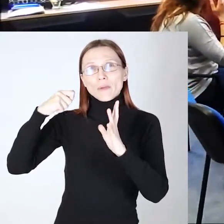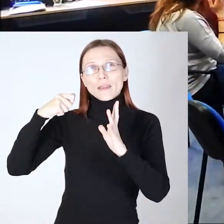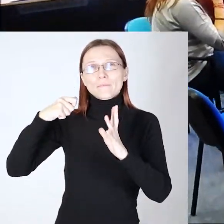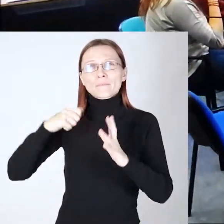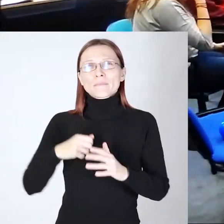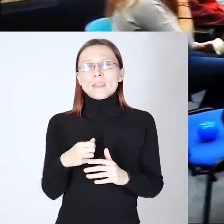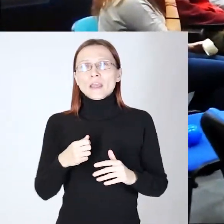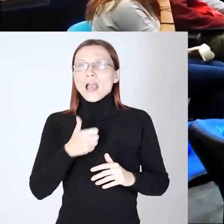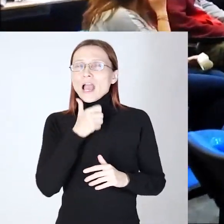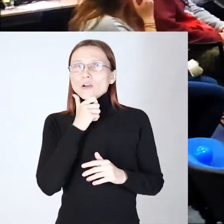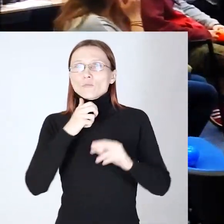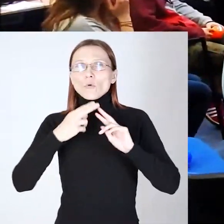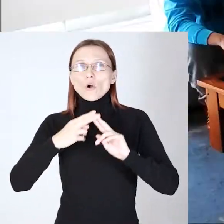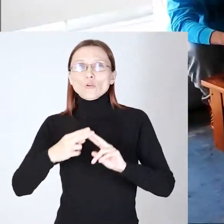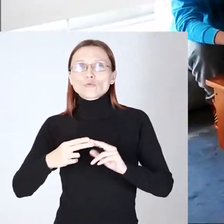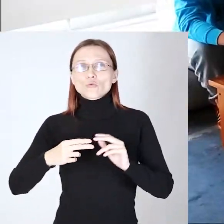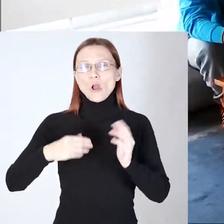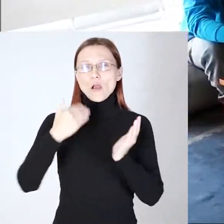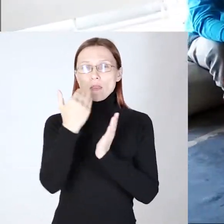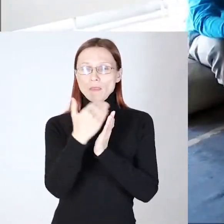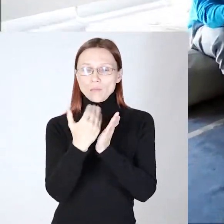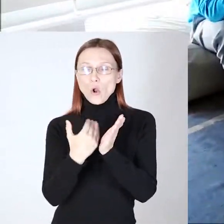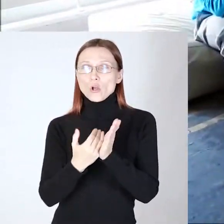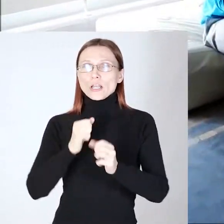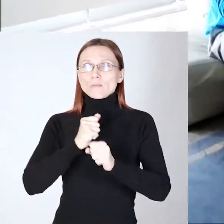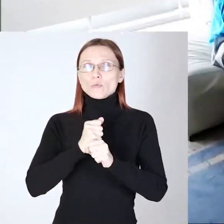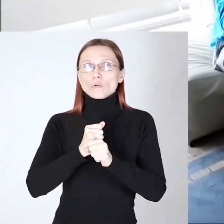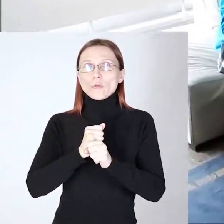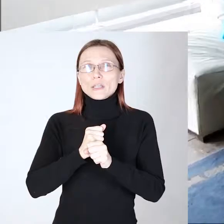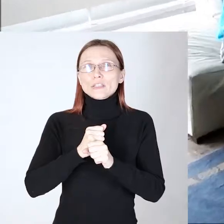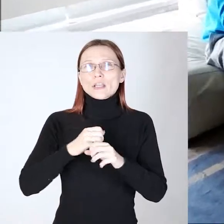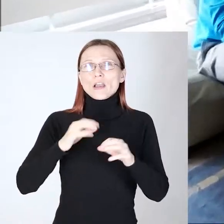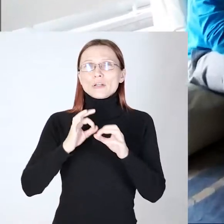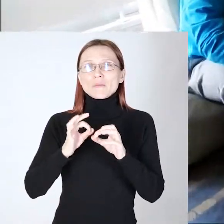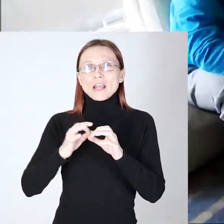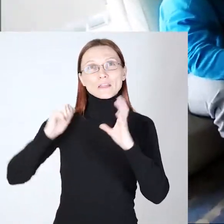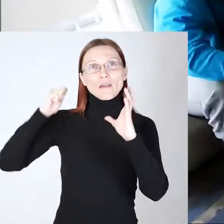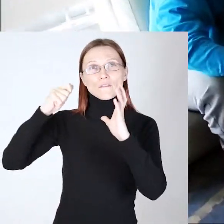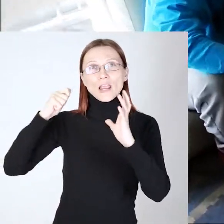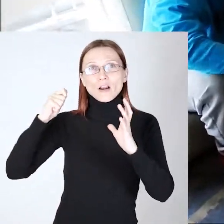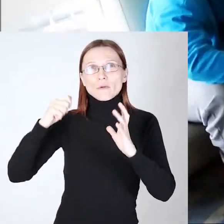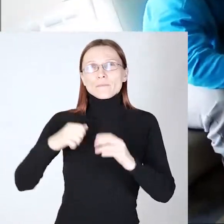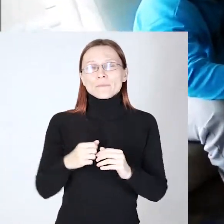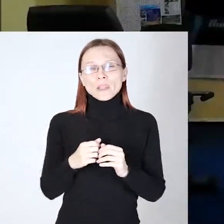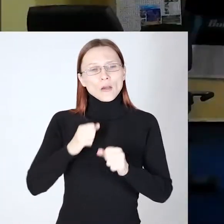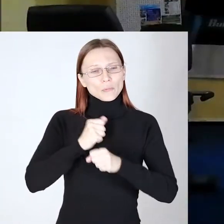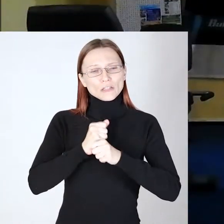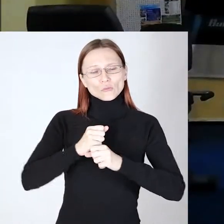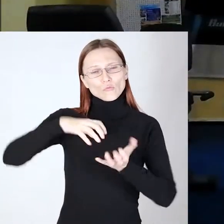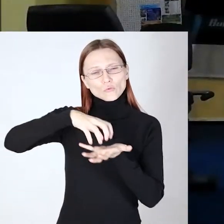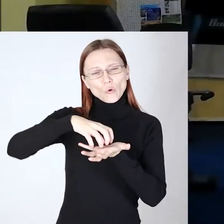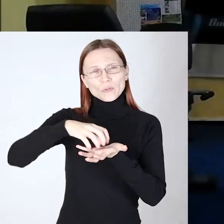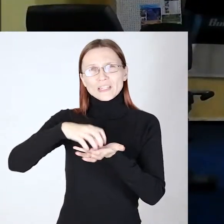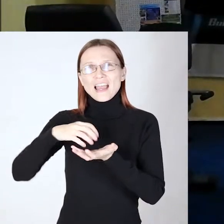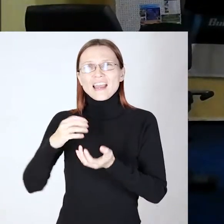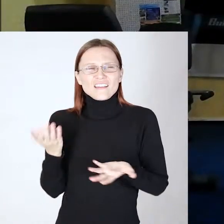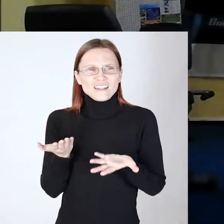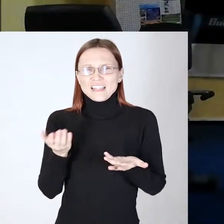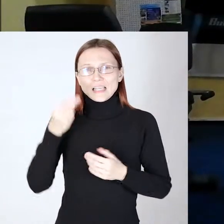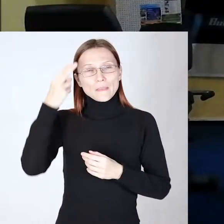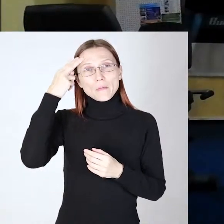naplánovali. Rozvíjame tým aj tímovú spoluprácu, pretože pracujú v skupinách, kde sa možno až tak dobre